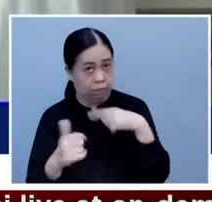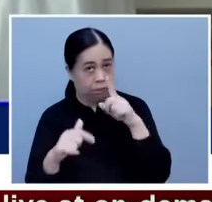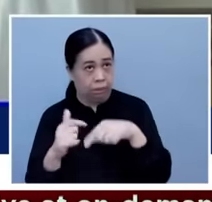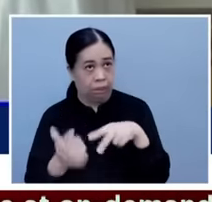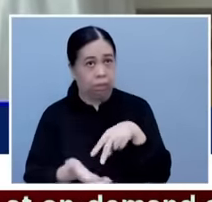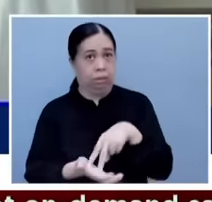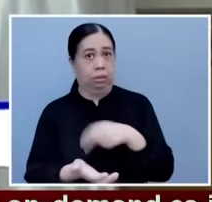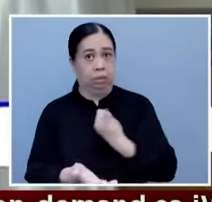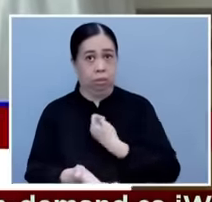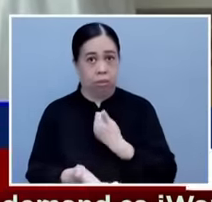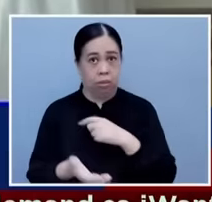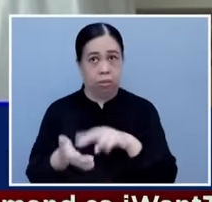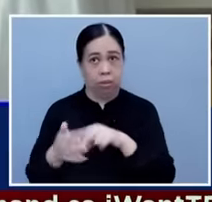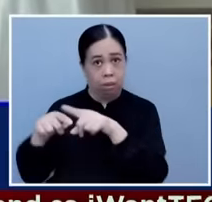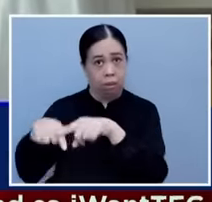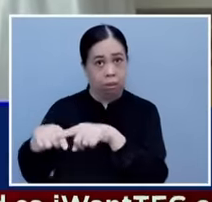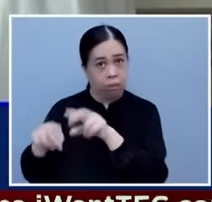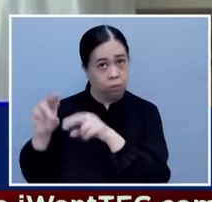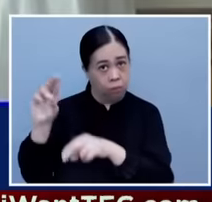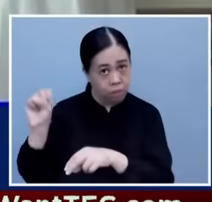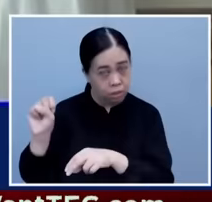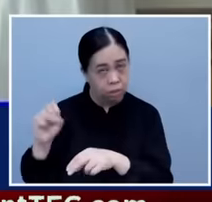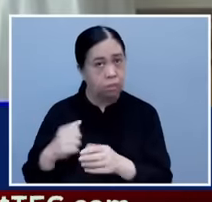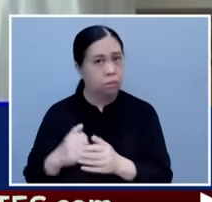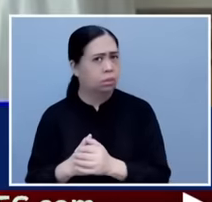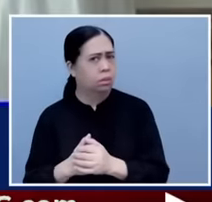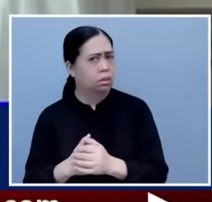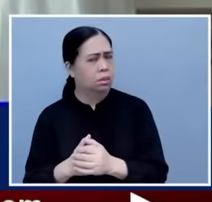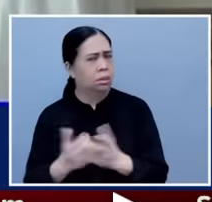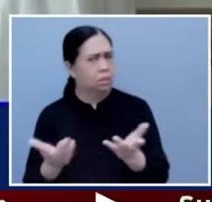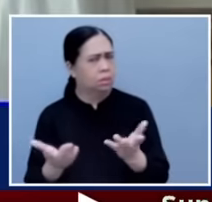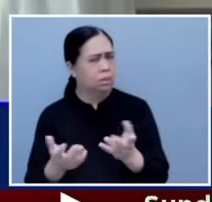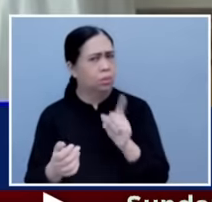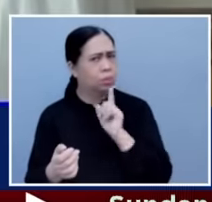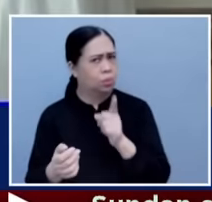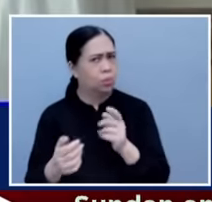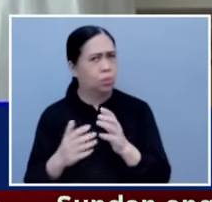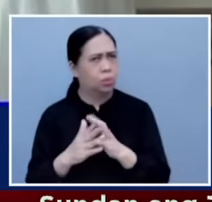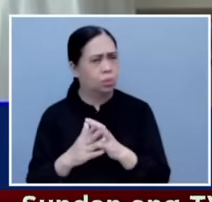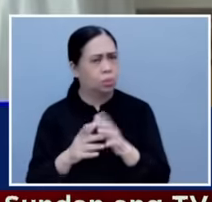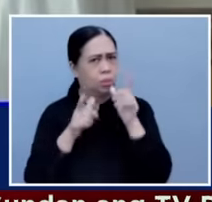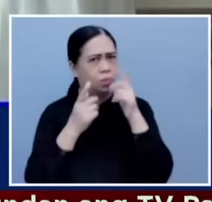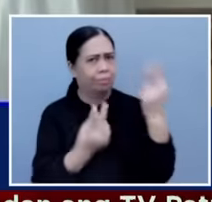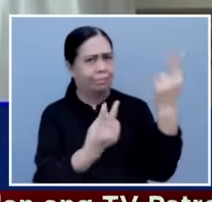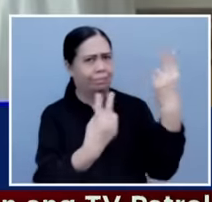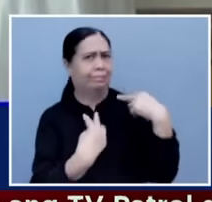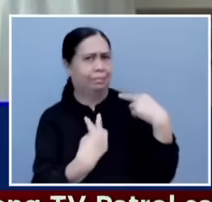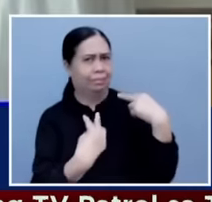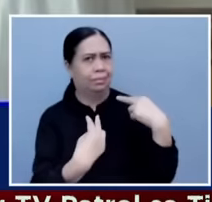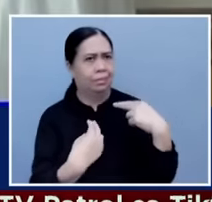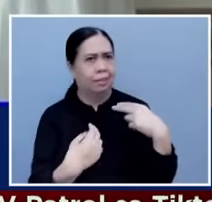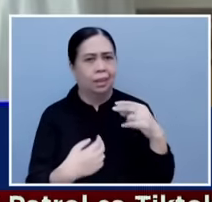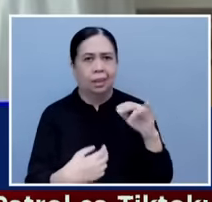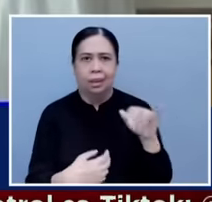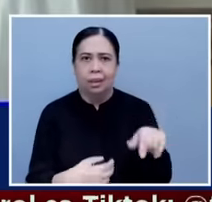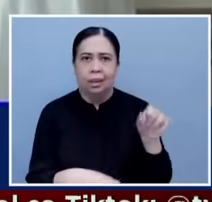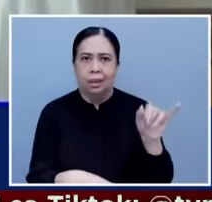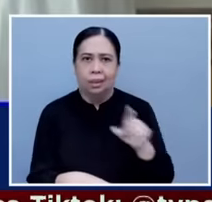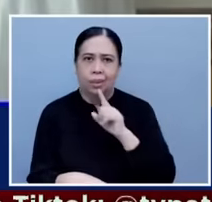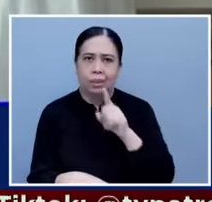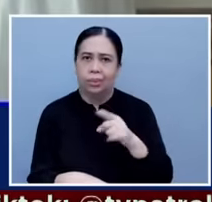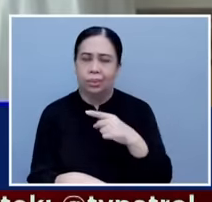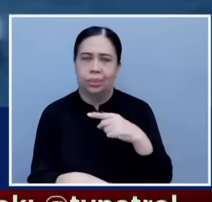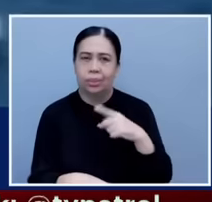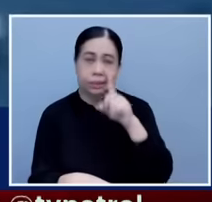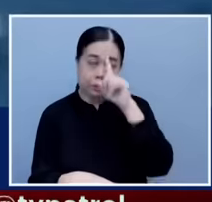up for our own rights. And I think this is really looking down on us, and that really disgusts